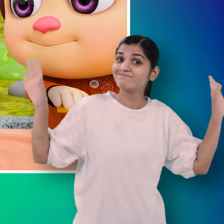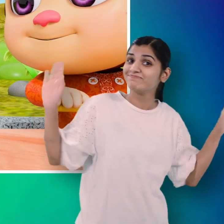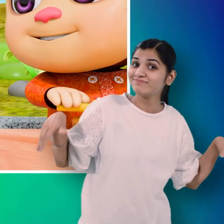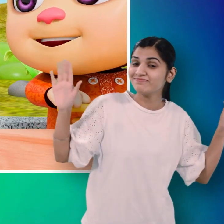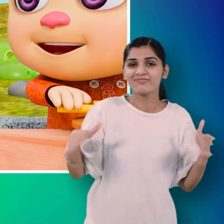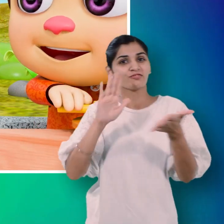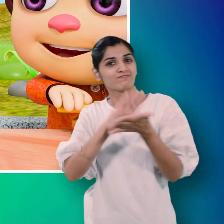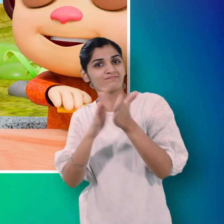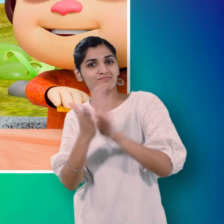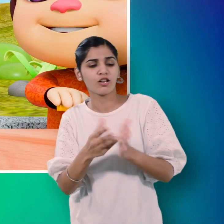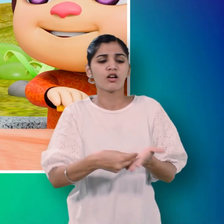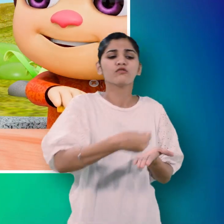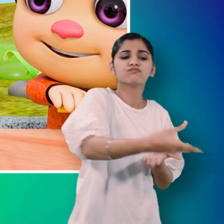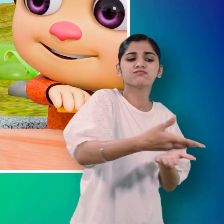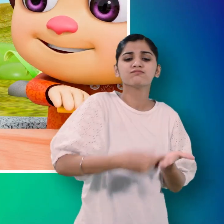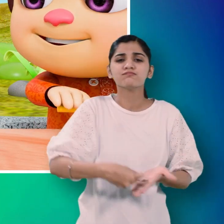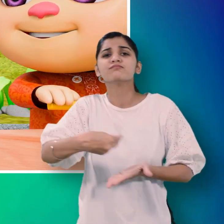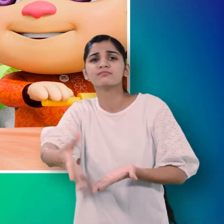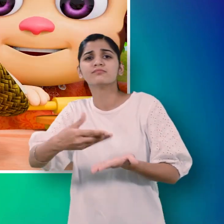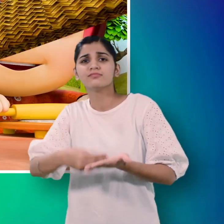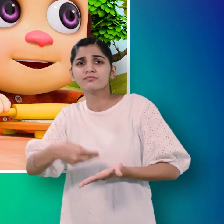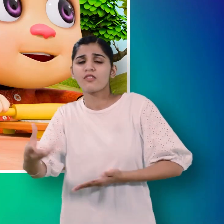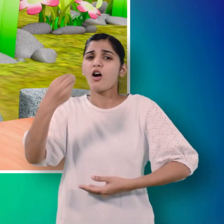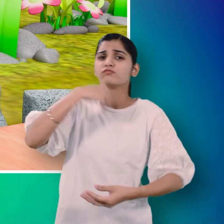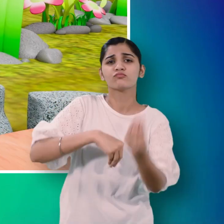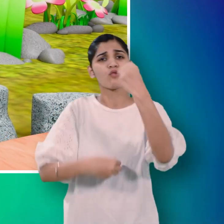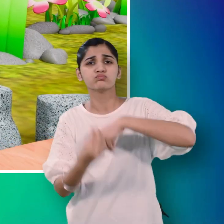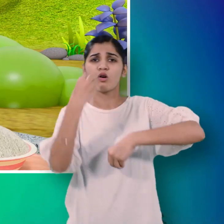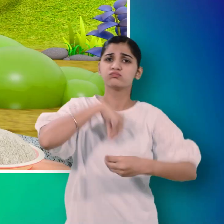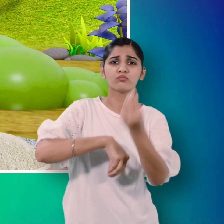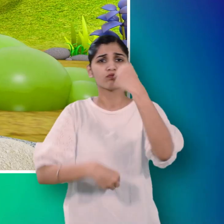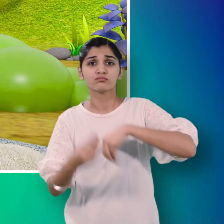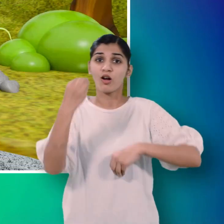पकाएगी, कौवा रोटी लाएगा, लाके तुझे खिलाएगा।